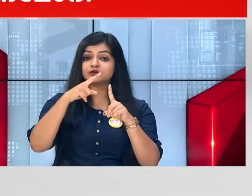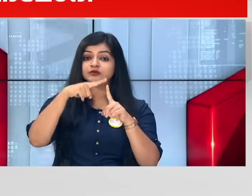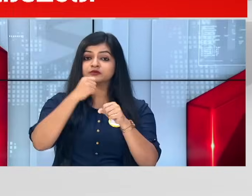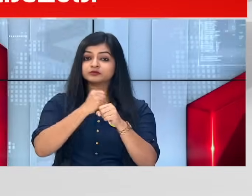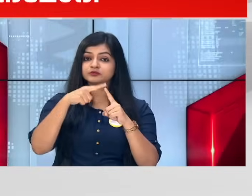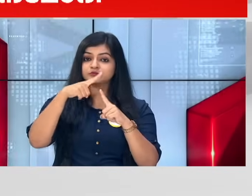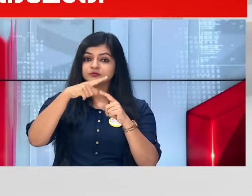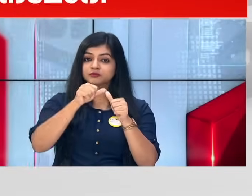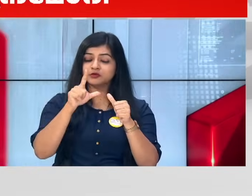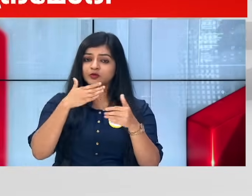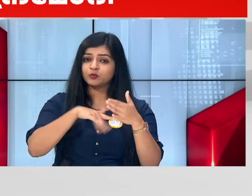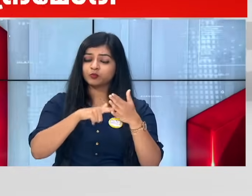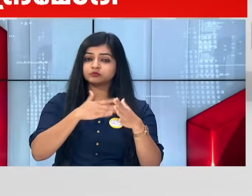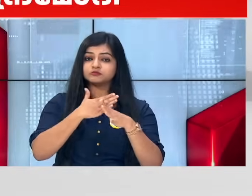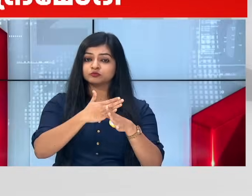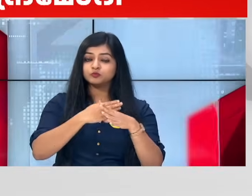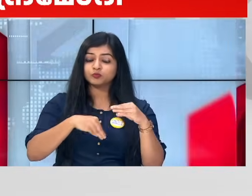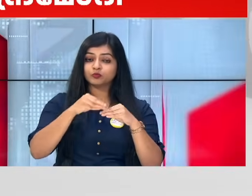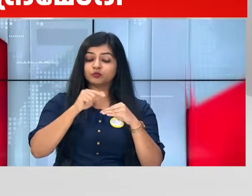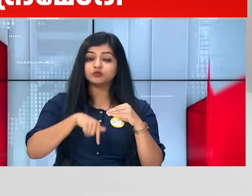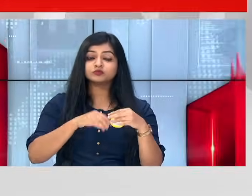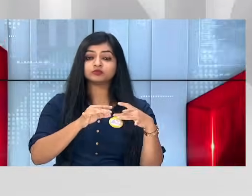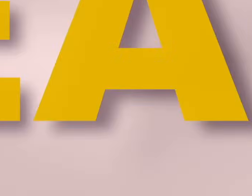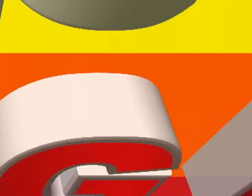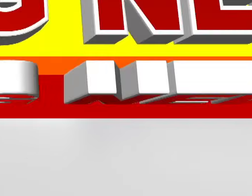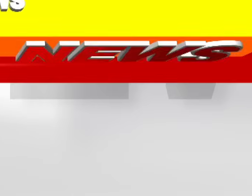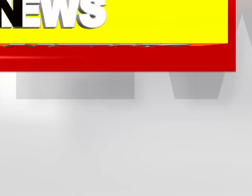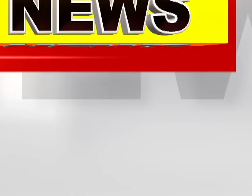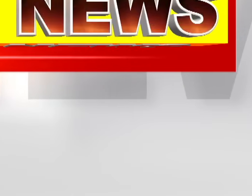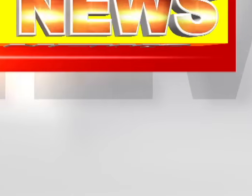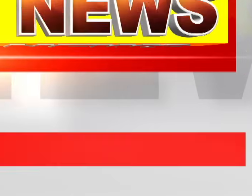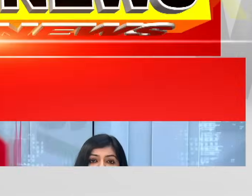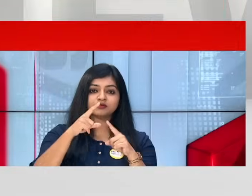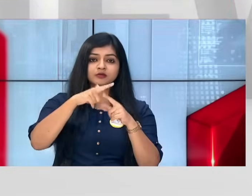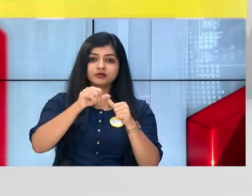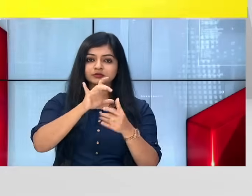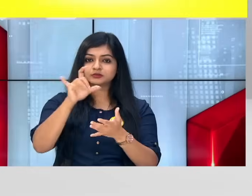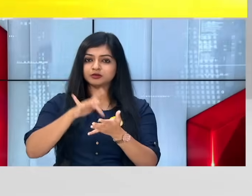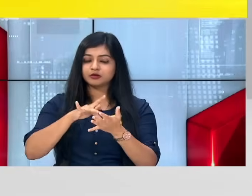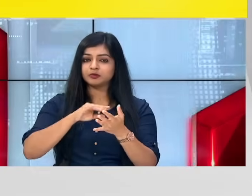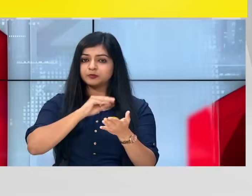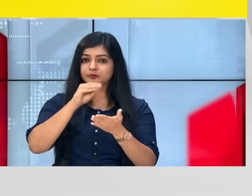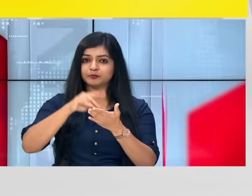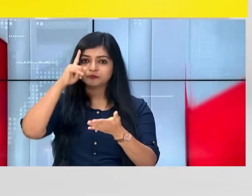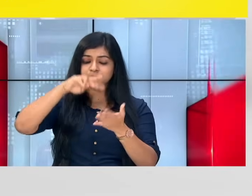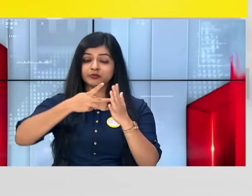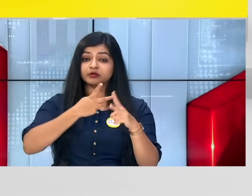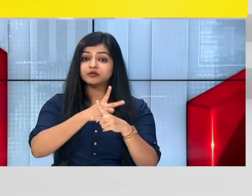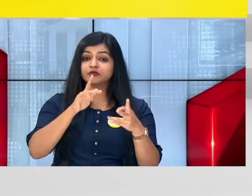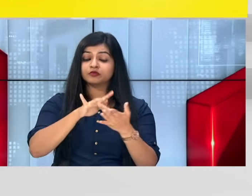സഹകരണം വർദ്ധിപ്പിക്കാനും ഇന്ത്യയിൽ സൂപ്പർ കമ്പ്യൂട്ടർ ക്ലസ്റ്റർ, ഡാറ്റാ സെന്റർ എന്നിവ സ്ഥാപിക്കുന്നതുൾപ്പെടെ വിവിധ മേഖലകളിൽ